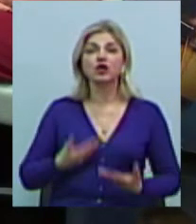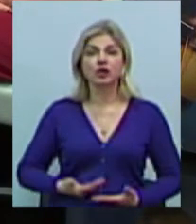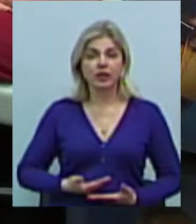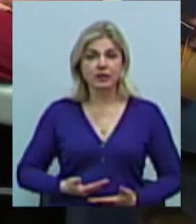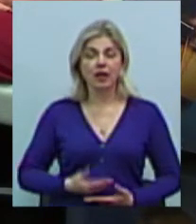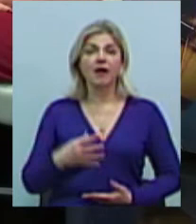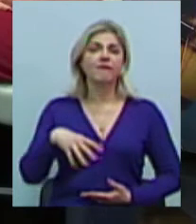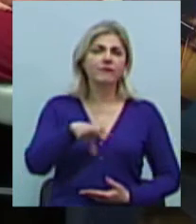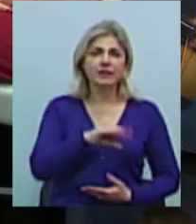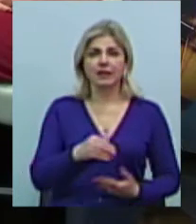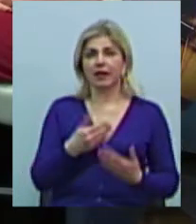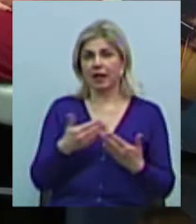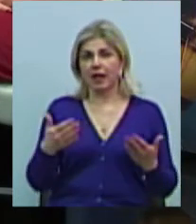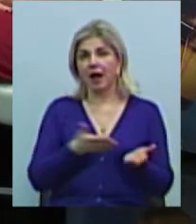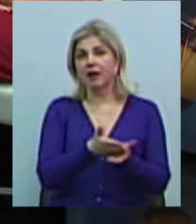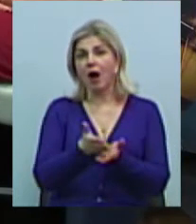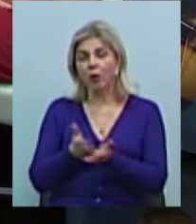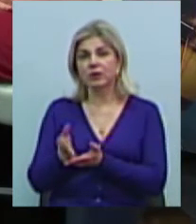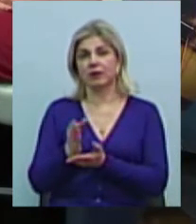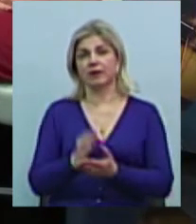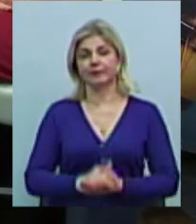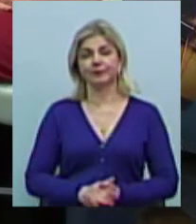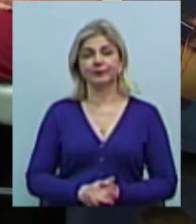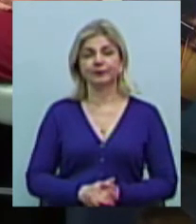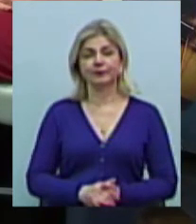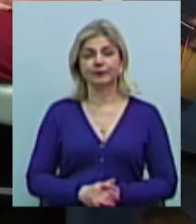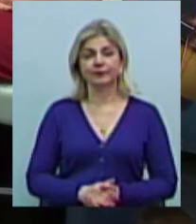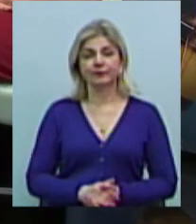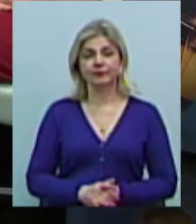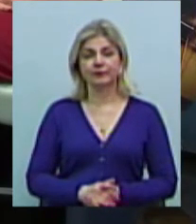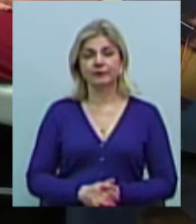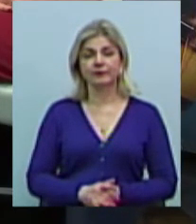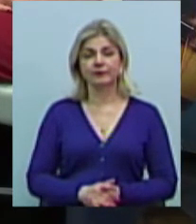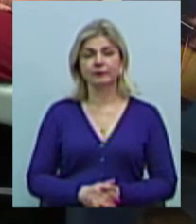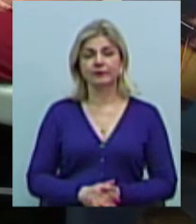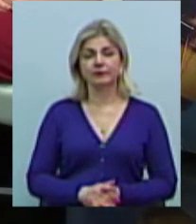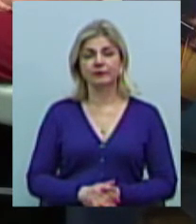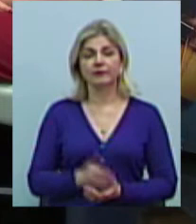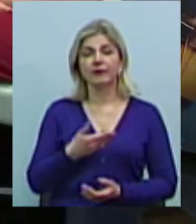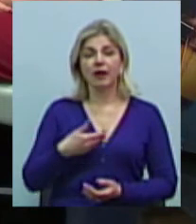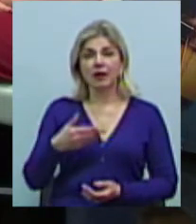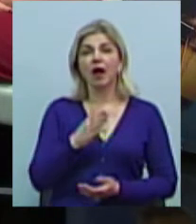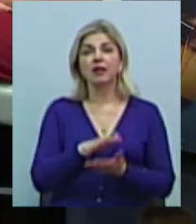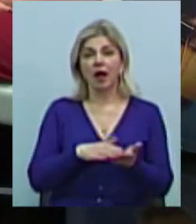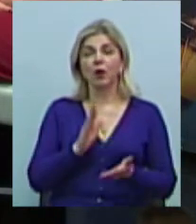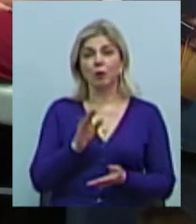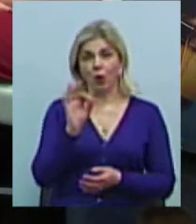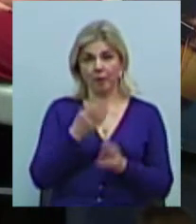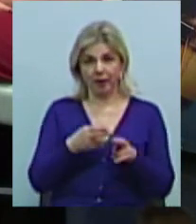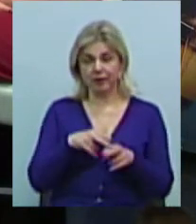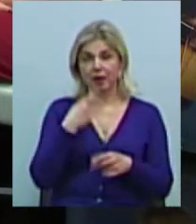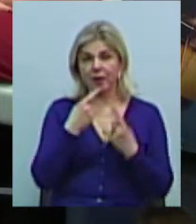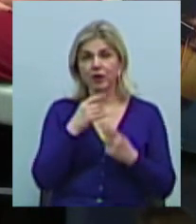життєдіяльності у всіх її ракурсах і всіх векторах, скажімо так. Ми проводимо, я далі буду про це говорити, і про